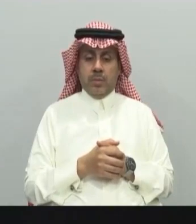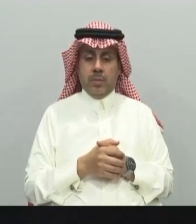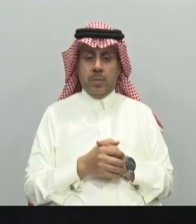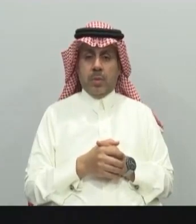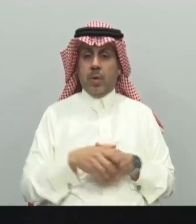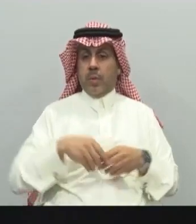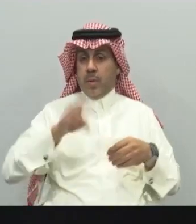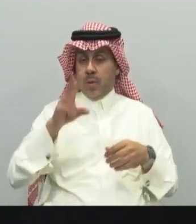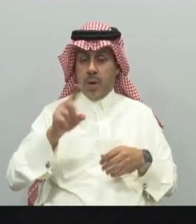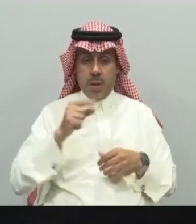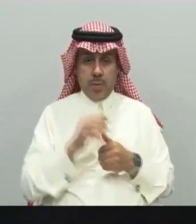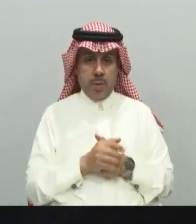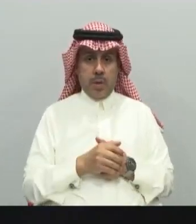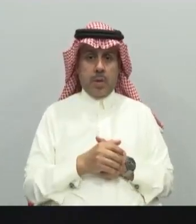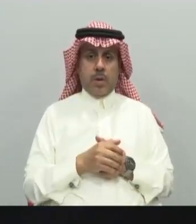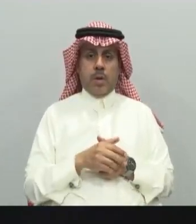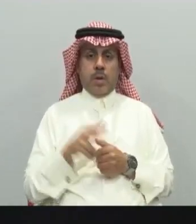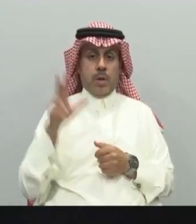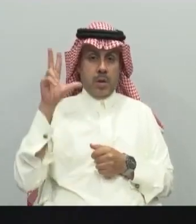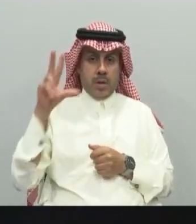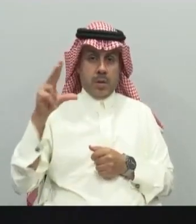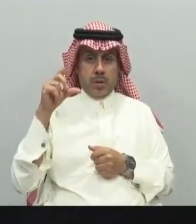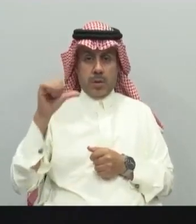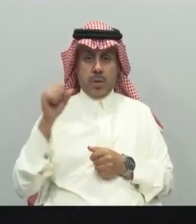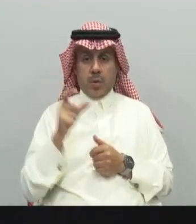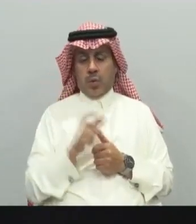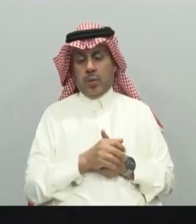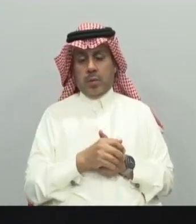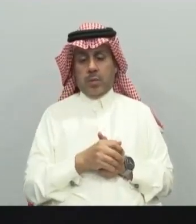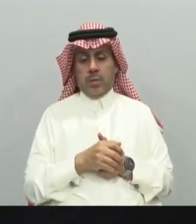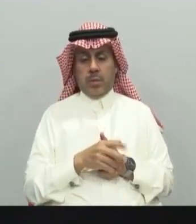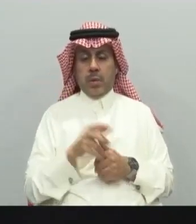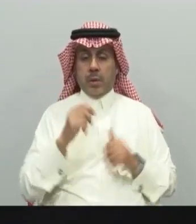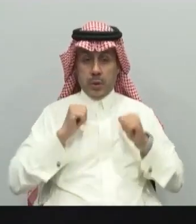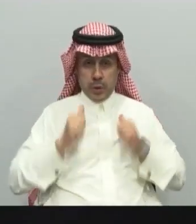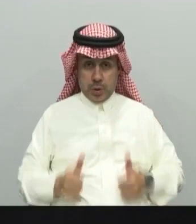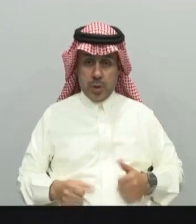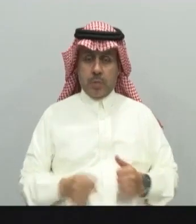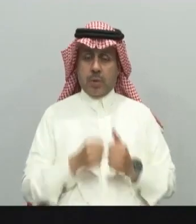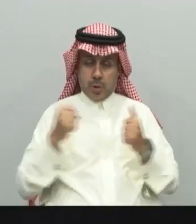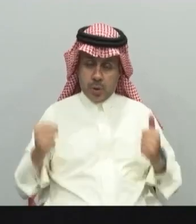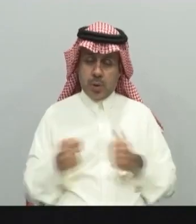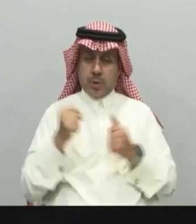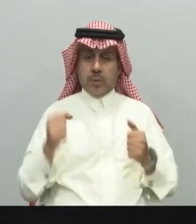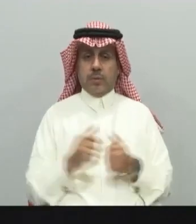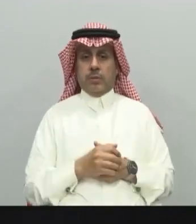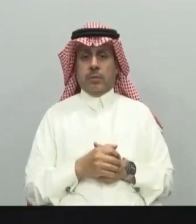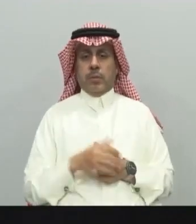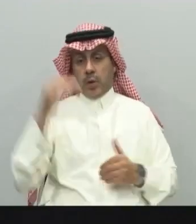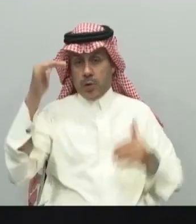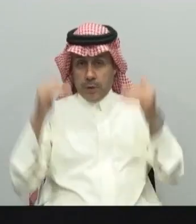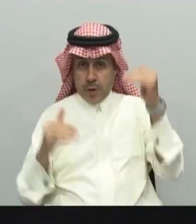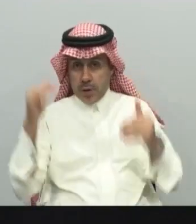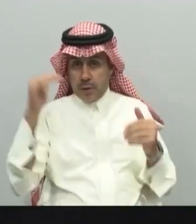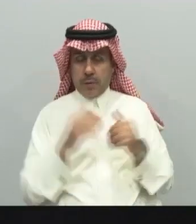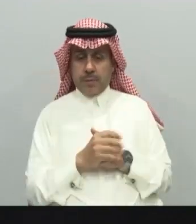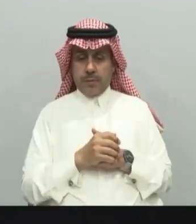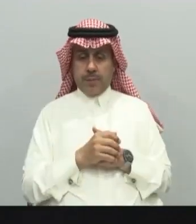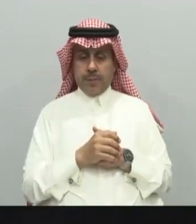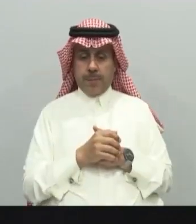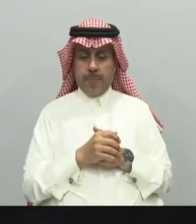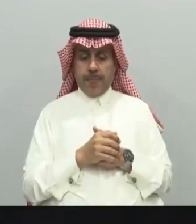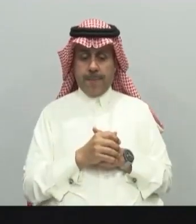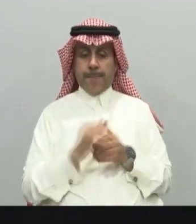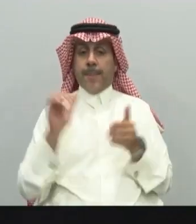وربى البيوع دائما الطالب والطالبه يحرص في مثل هذه الدروس والمسائل على التفريق لان هناك